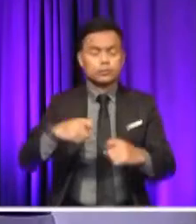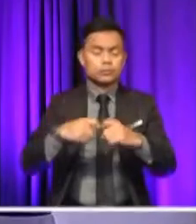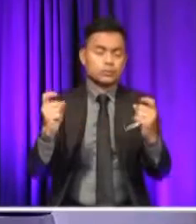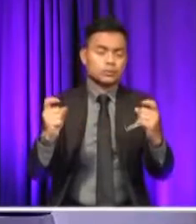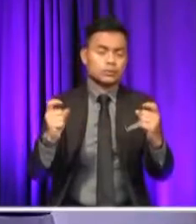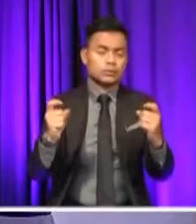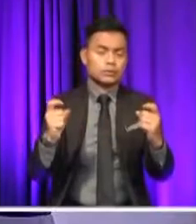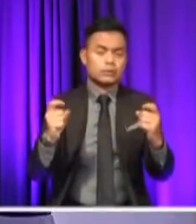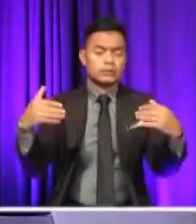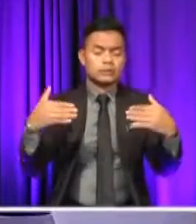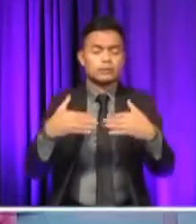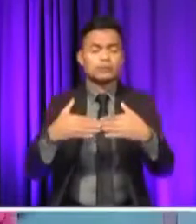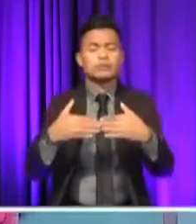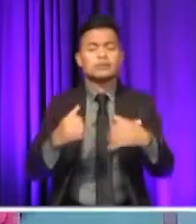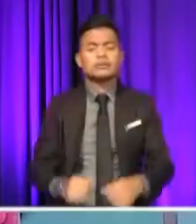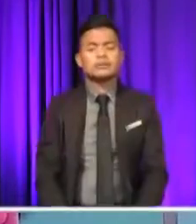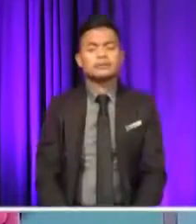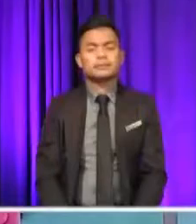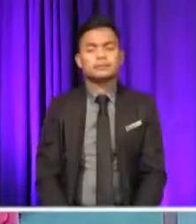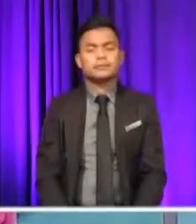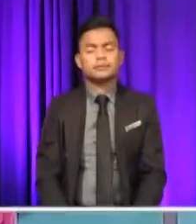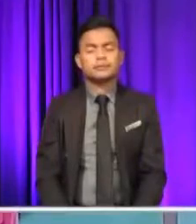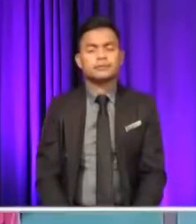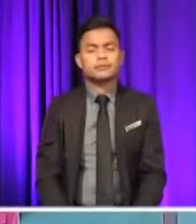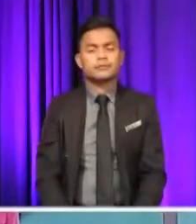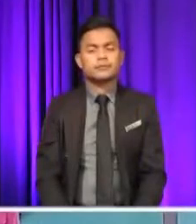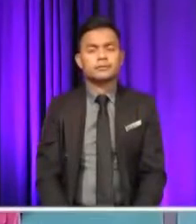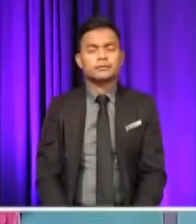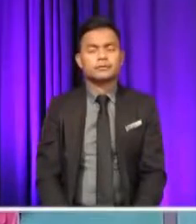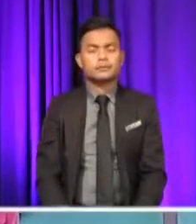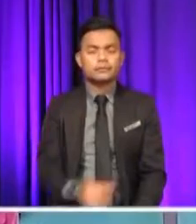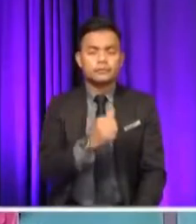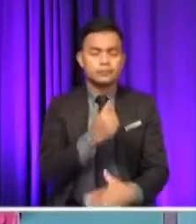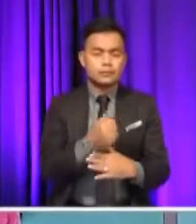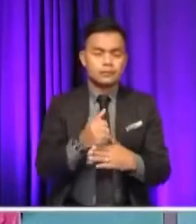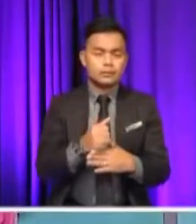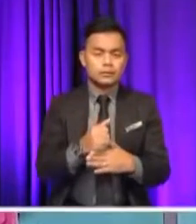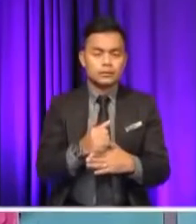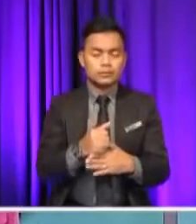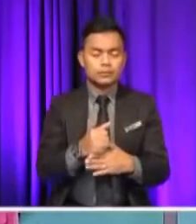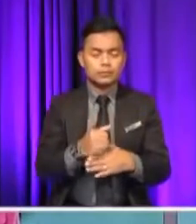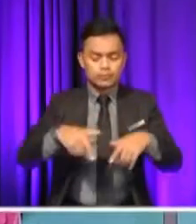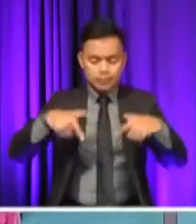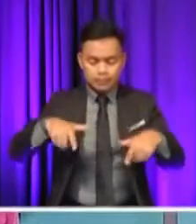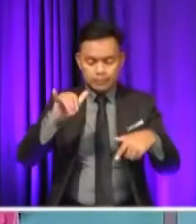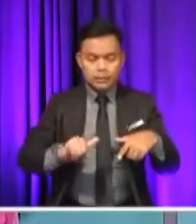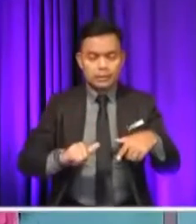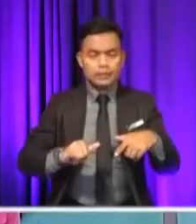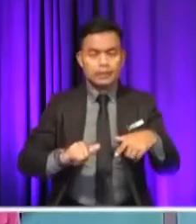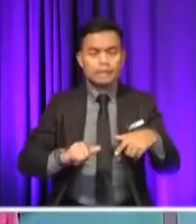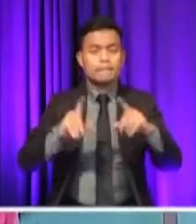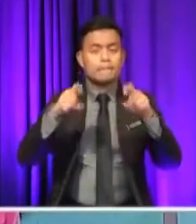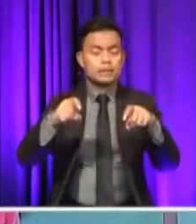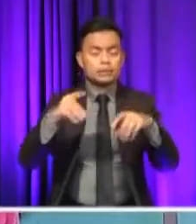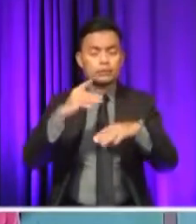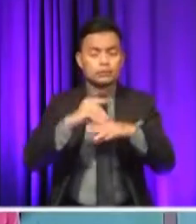kuasa. Okey. Sambungan peripheral atau papan yang perlu diganti. Okey. Kadang-kadang ada papan yang